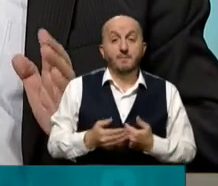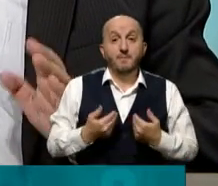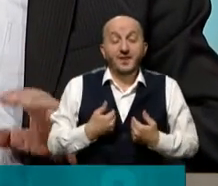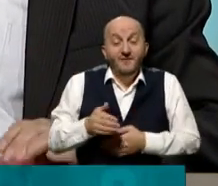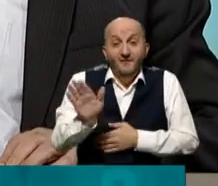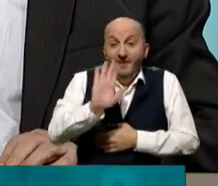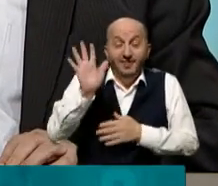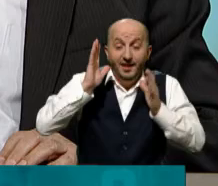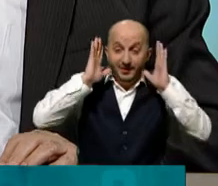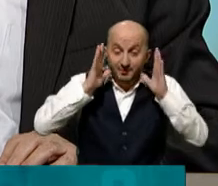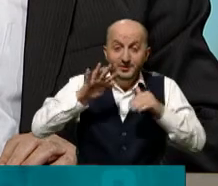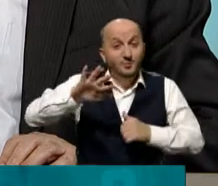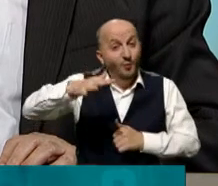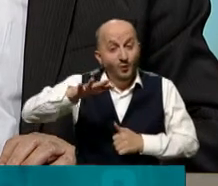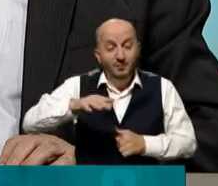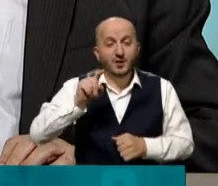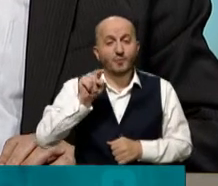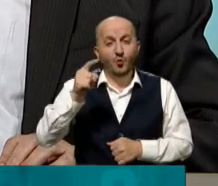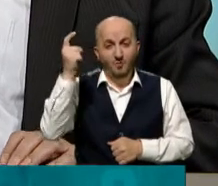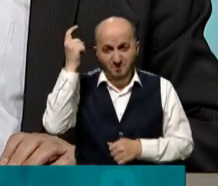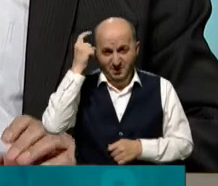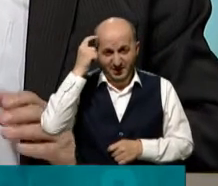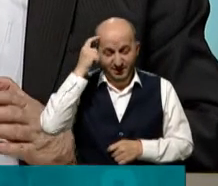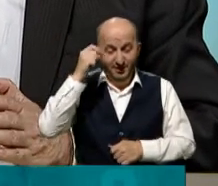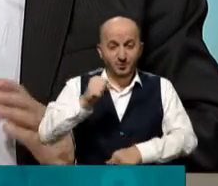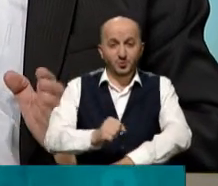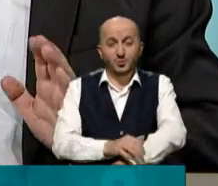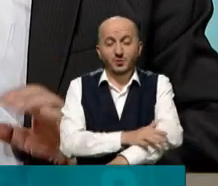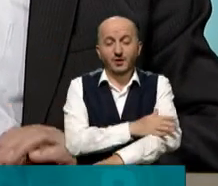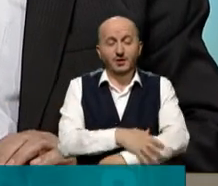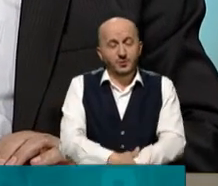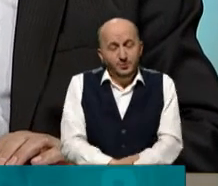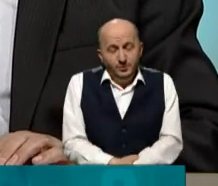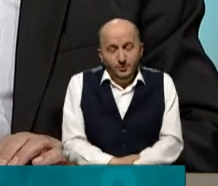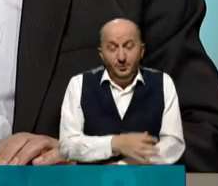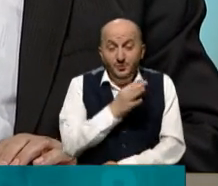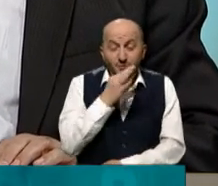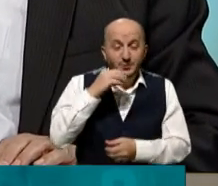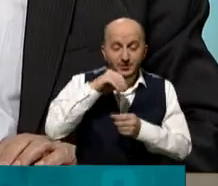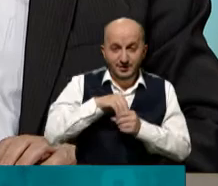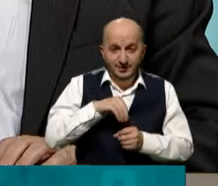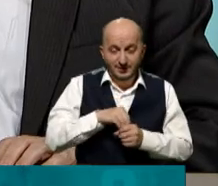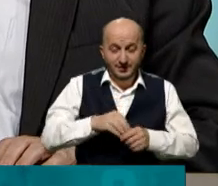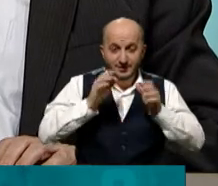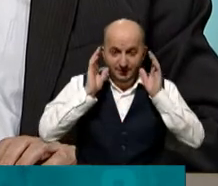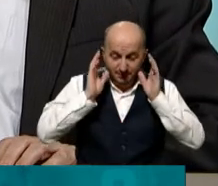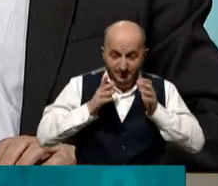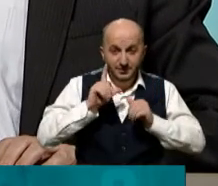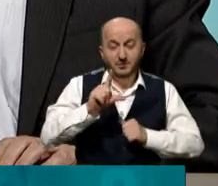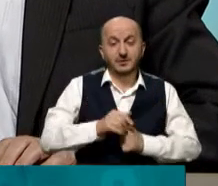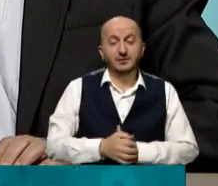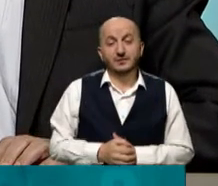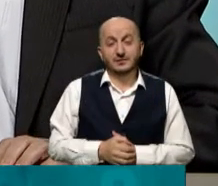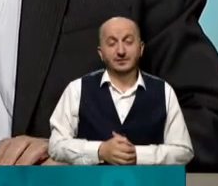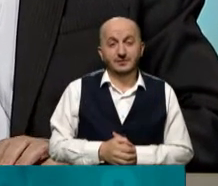veda namazım olabilir. Bu bilinçle, bu duygularla, huşu ve hudu içerisinde namaz kılmalıyız.